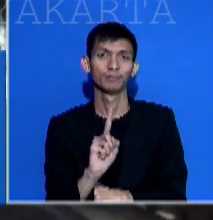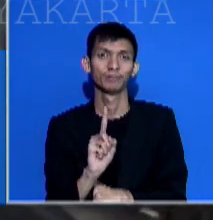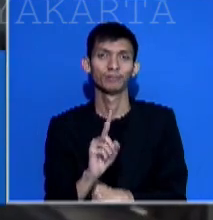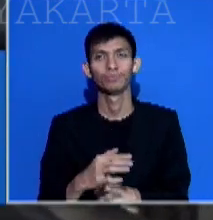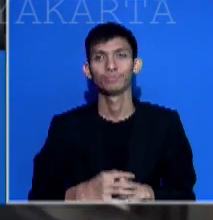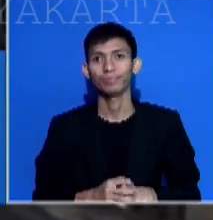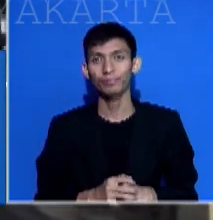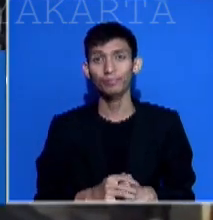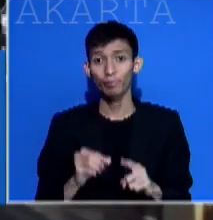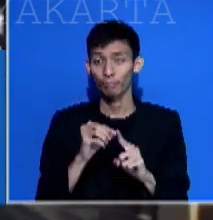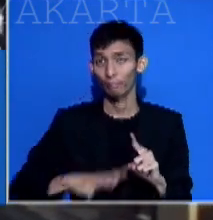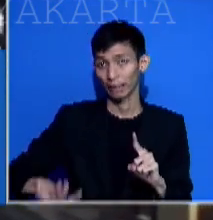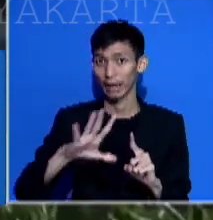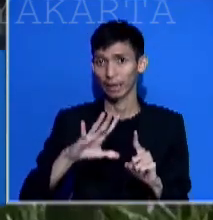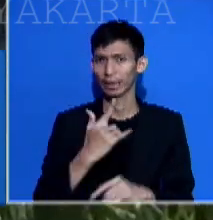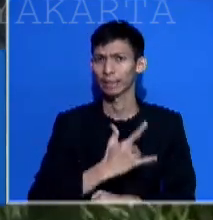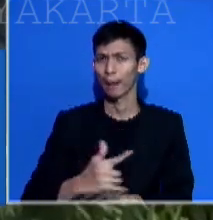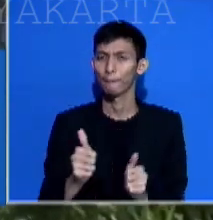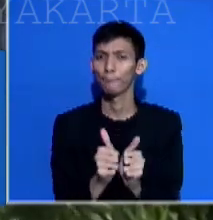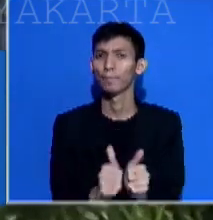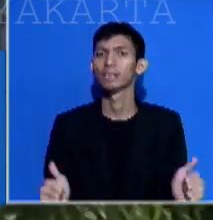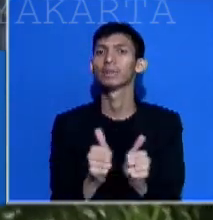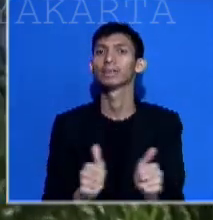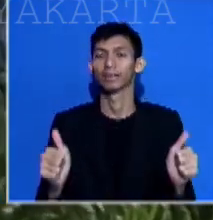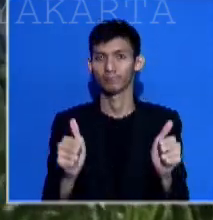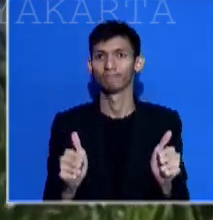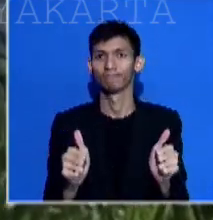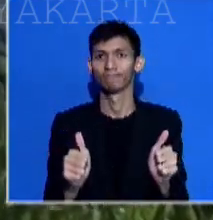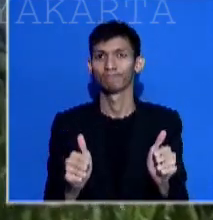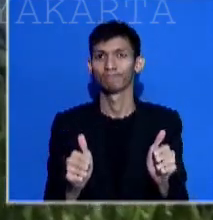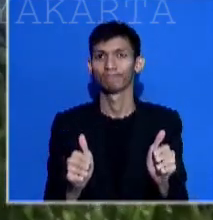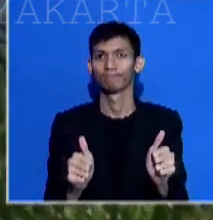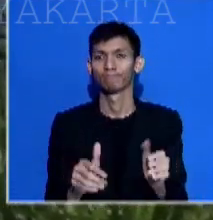tansaya endah lan kajagi lestantunipun. Bekatan palapuranipun Setia Budi.